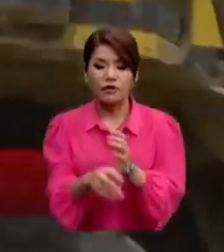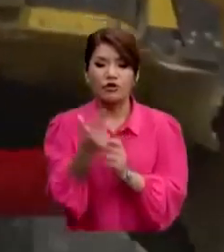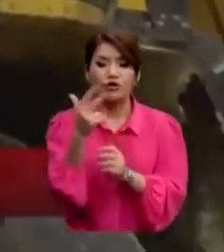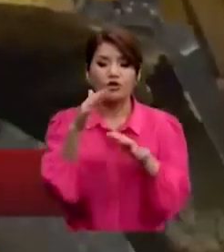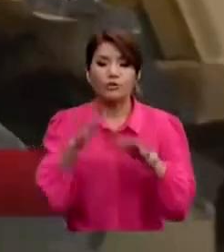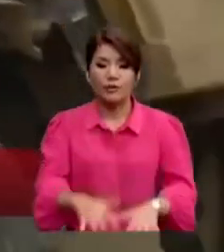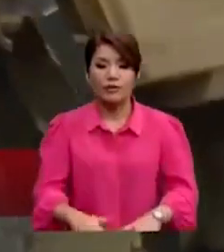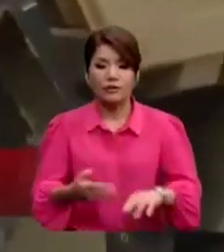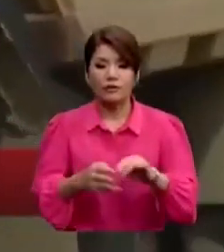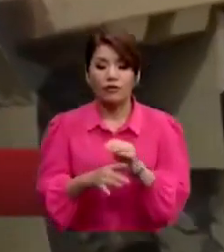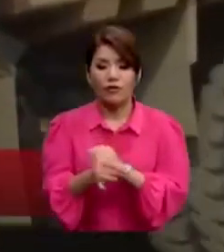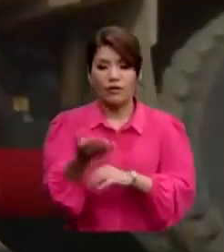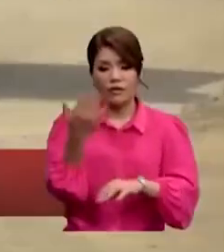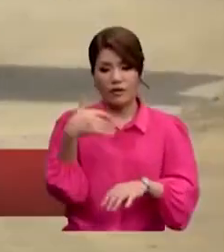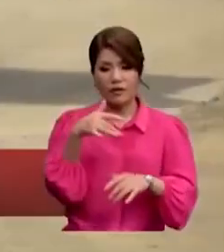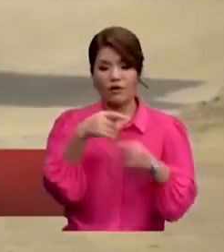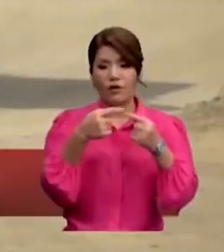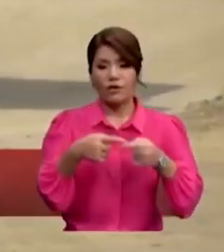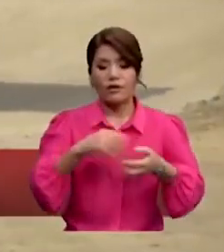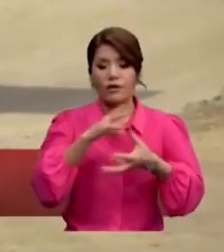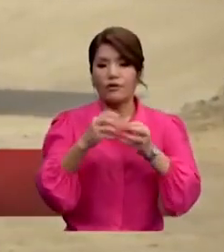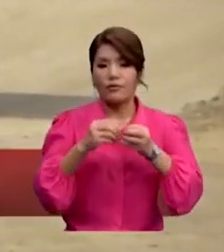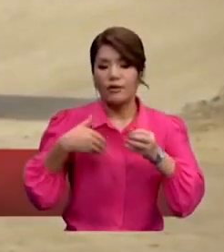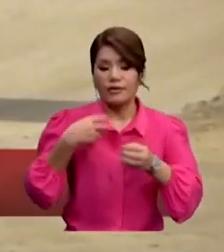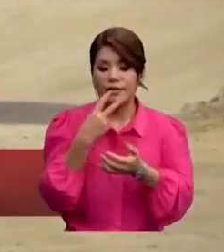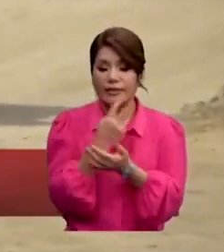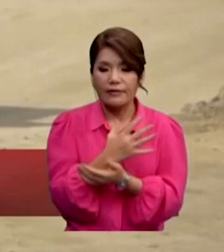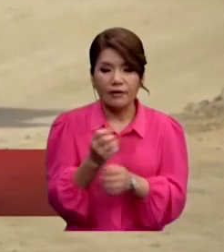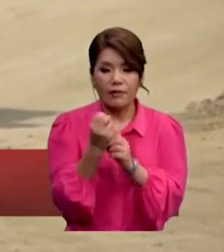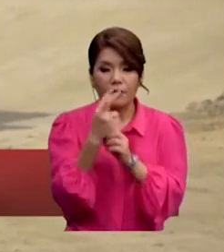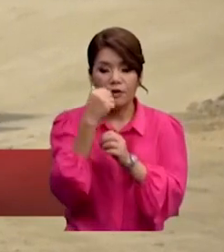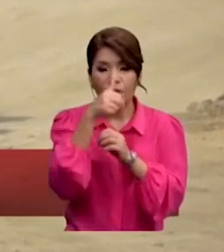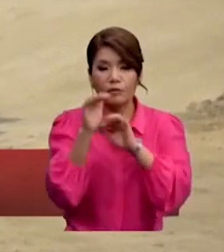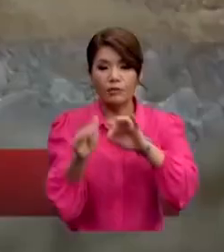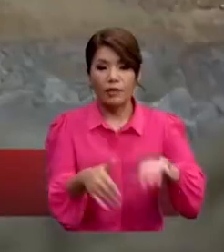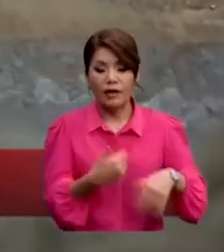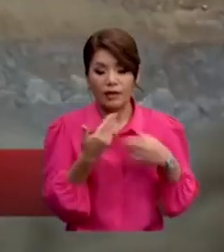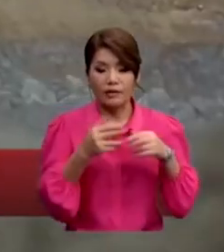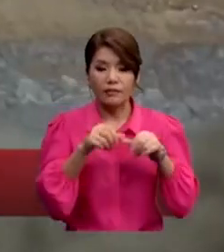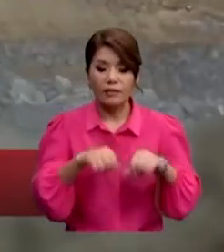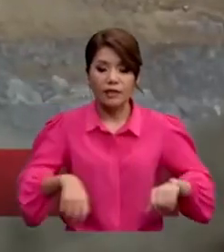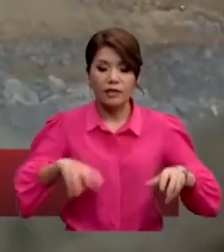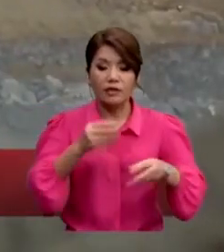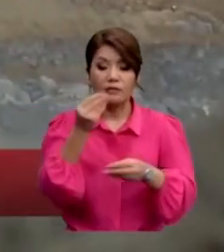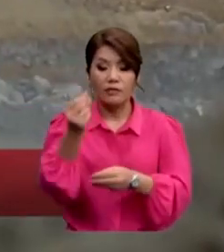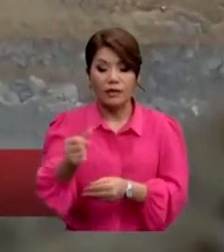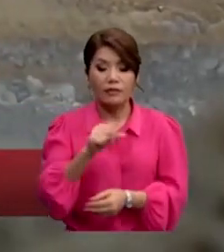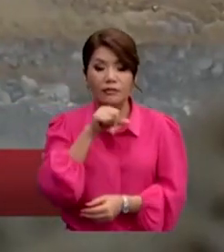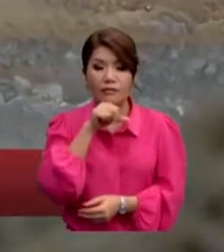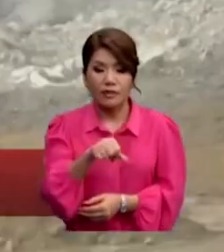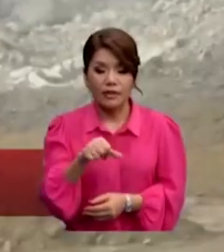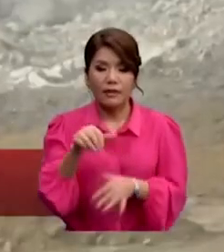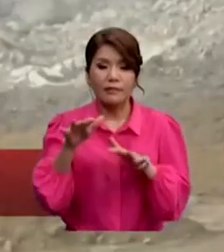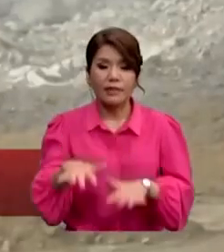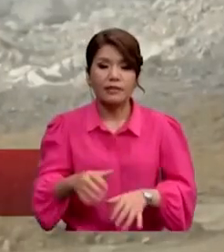алғашқы геологиялық барлау жұмыстары нақты нәтиже бермеді. Тек 12 жылдан кейін және акционерлердің геологиялық барлауға салған инвестициясының арқасында кен